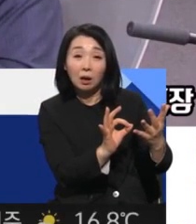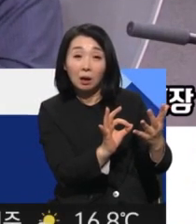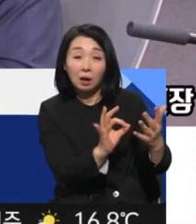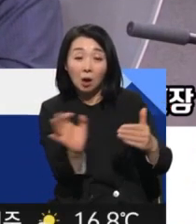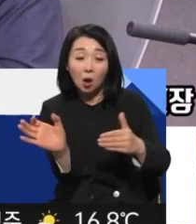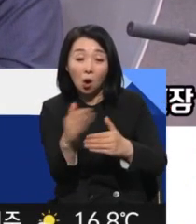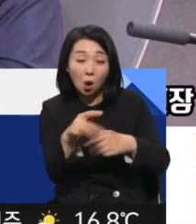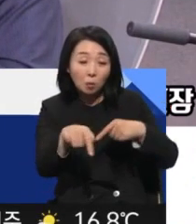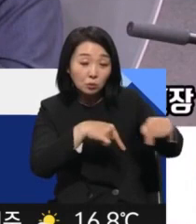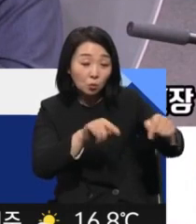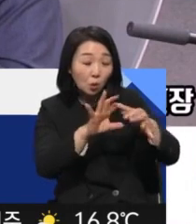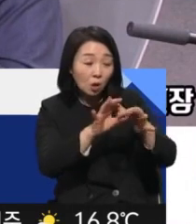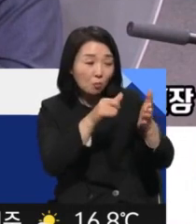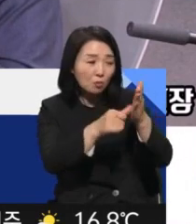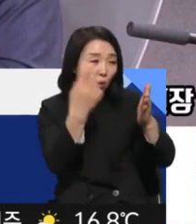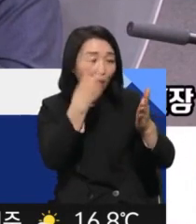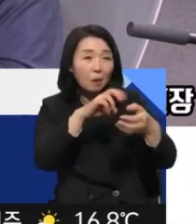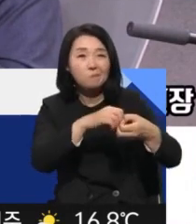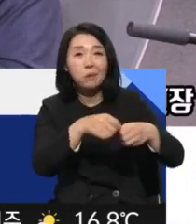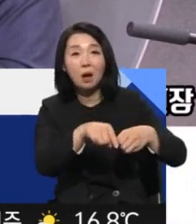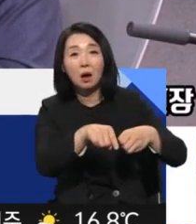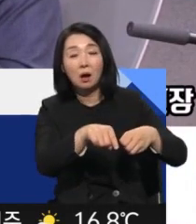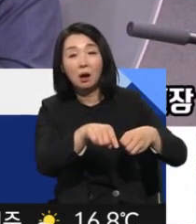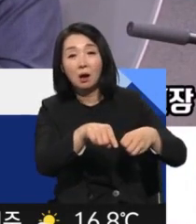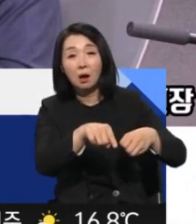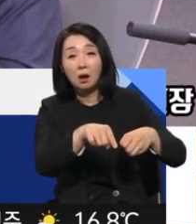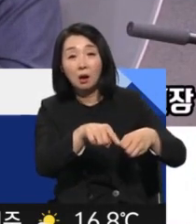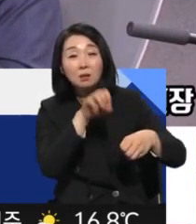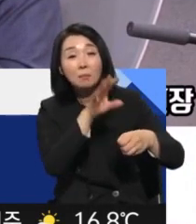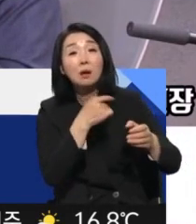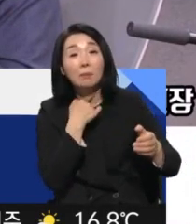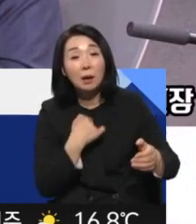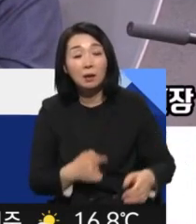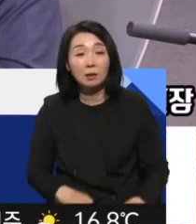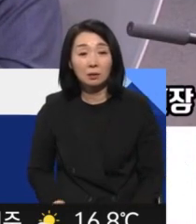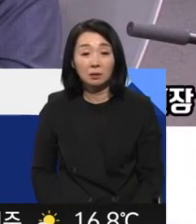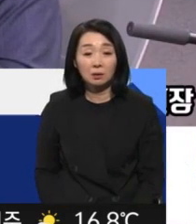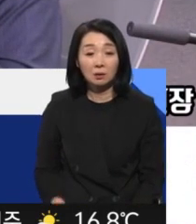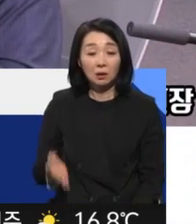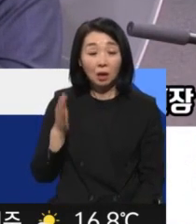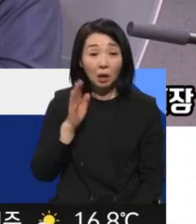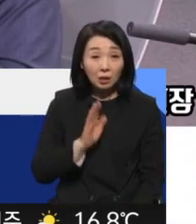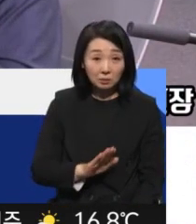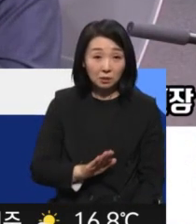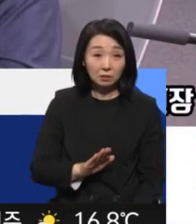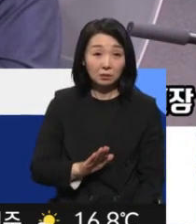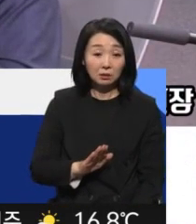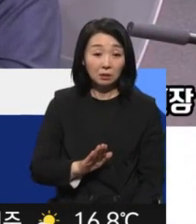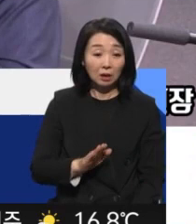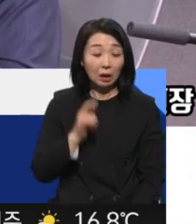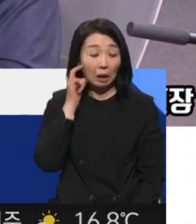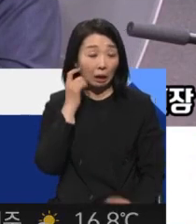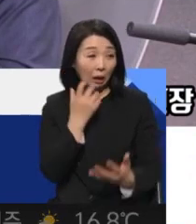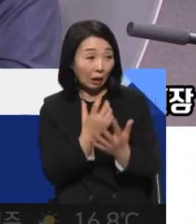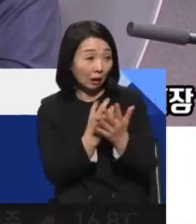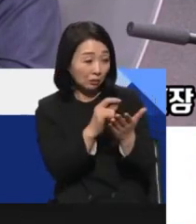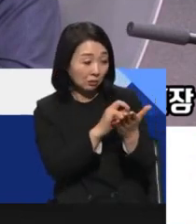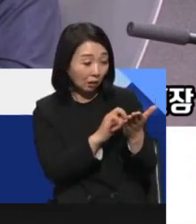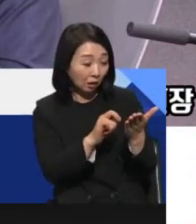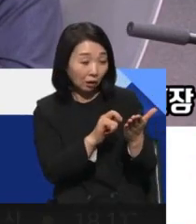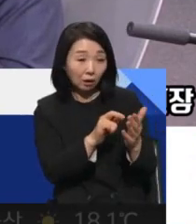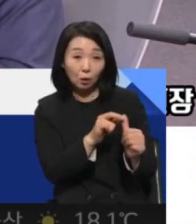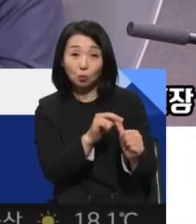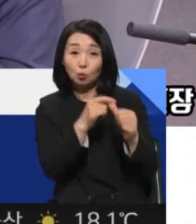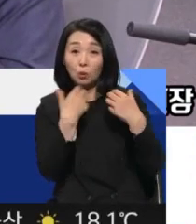비품 관리가 엉망이다 이런 얘기는 한 적이 있어요 그런데 어떻게 됐든 한자가 써 있는